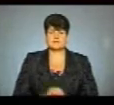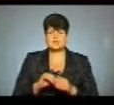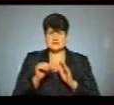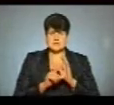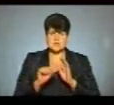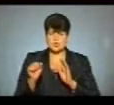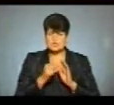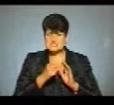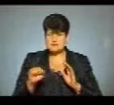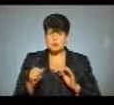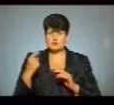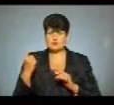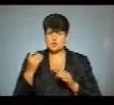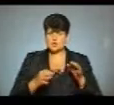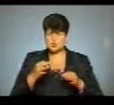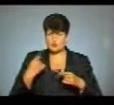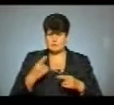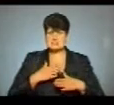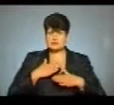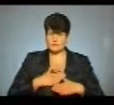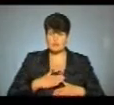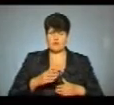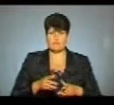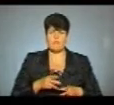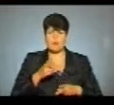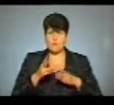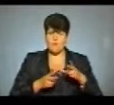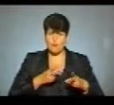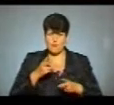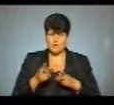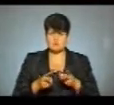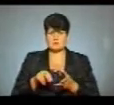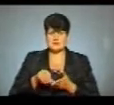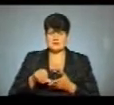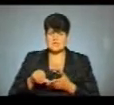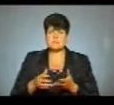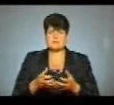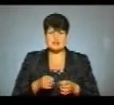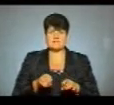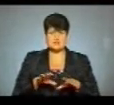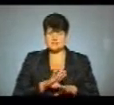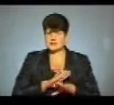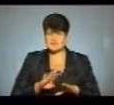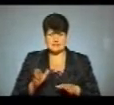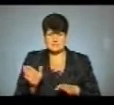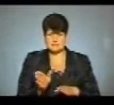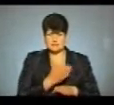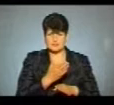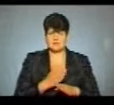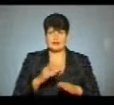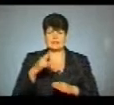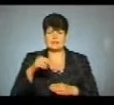16 серпня Господарський суд області задовольнив позов представників садівничого товариства «Ювілейний» і прийняв рішення не демонтовувати дачні